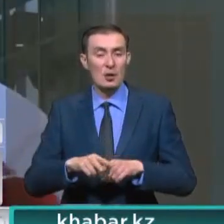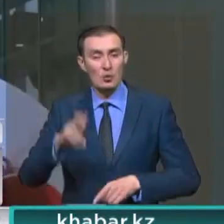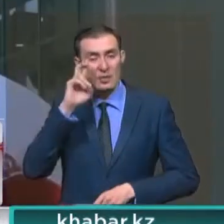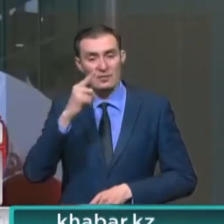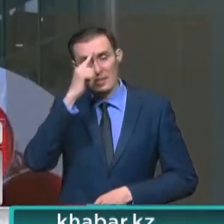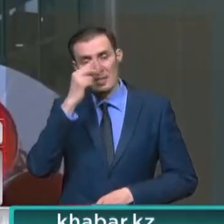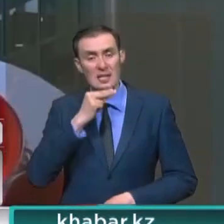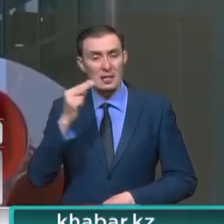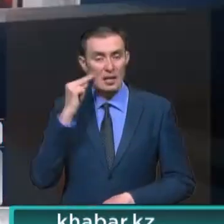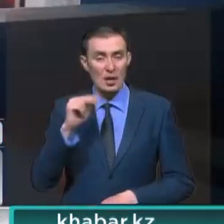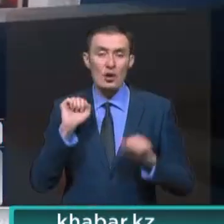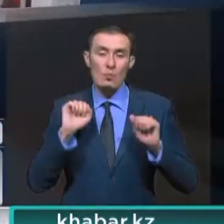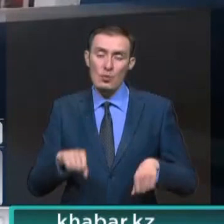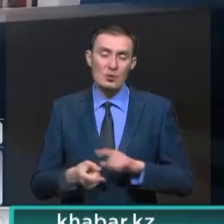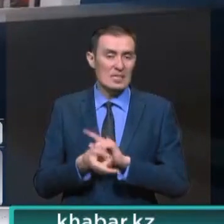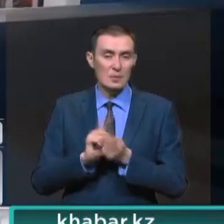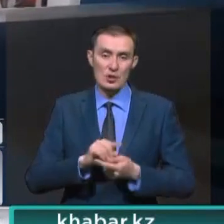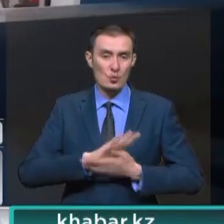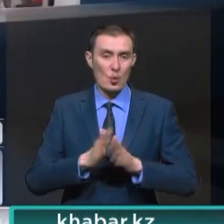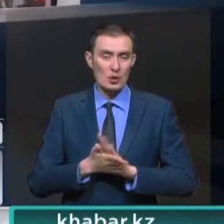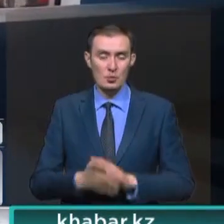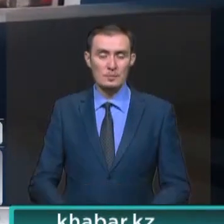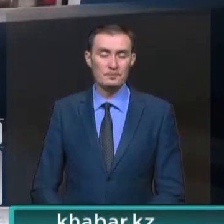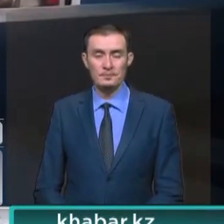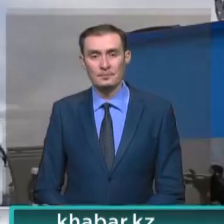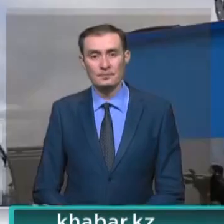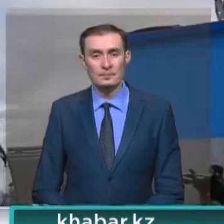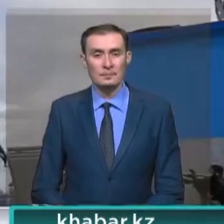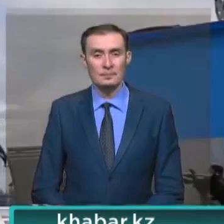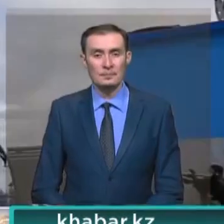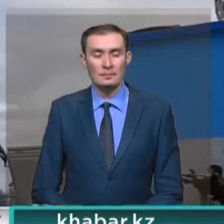Индия и Китай, может в корне изменить ситуацию. Григорий Беденко, Сабина Балашкина, итоги дня.